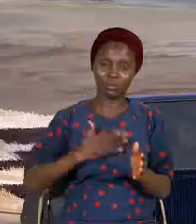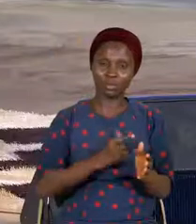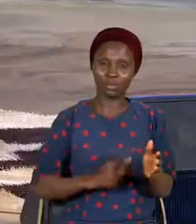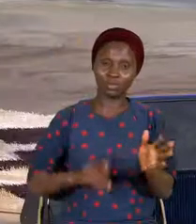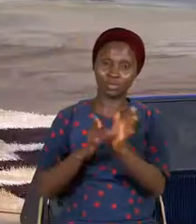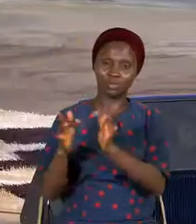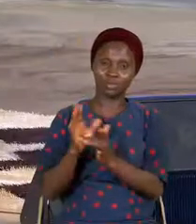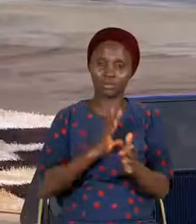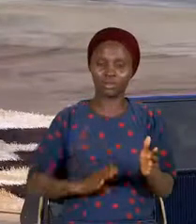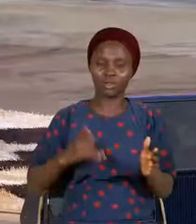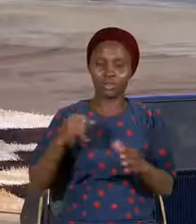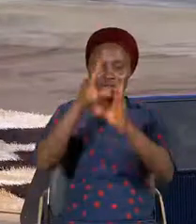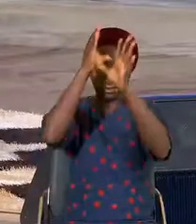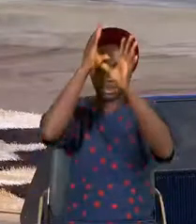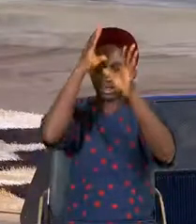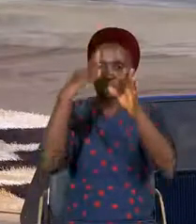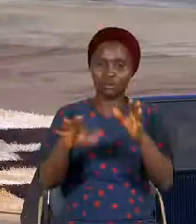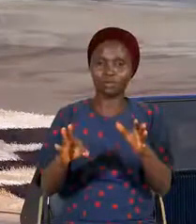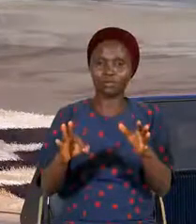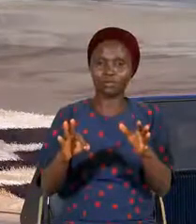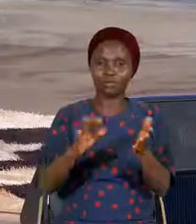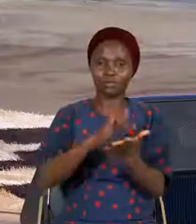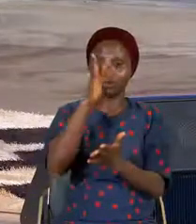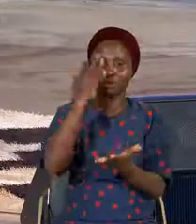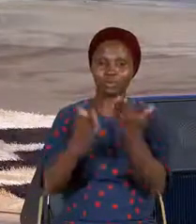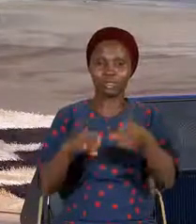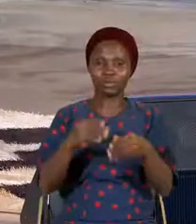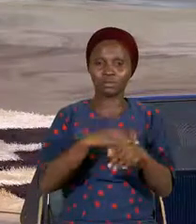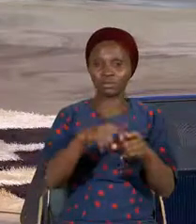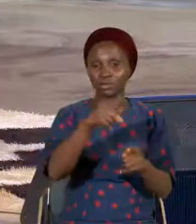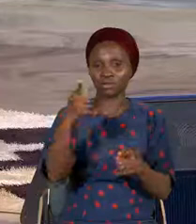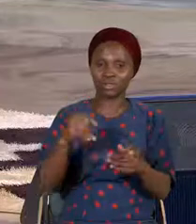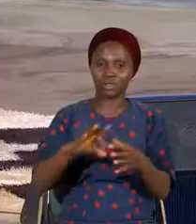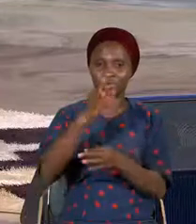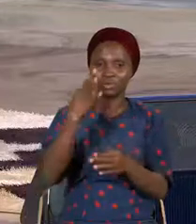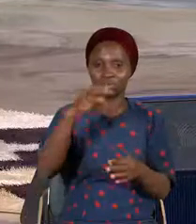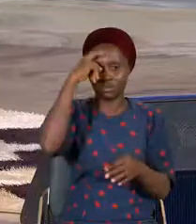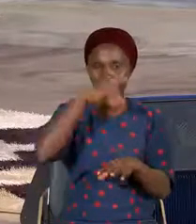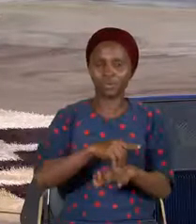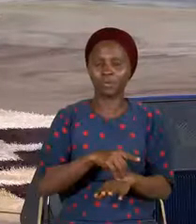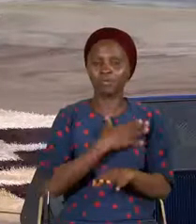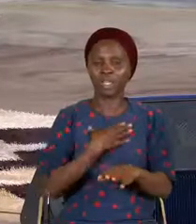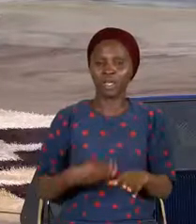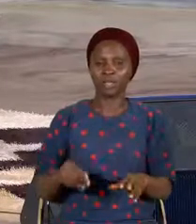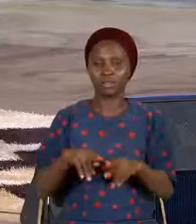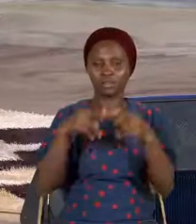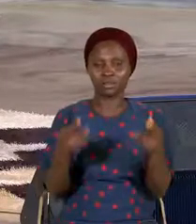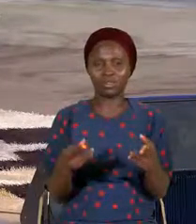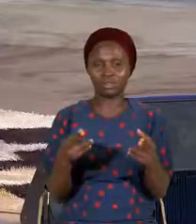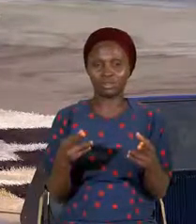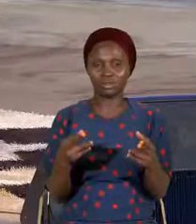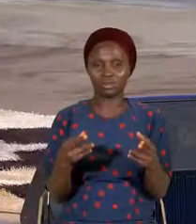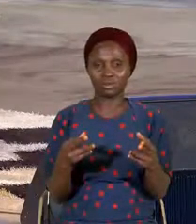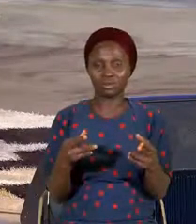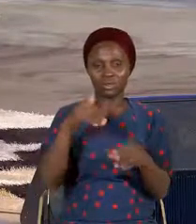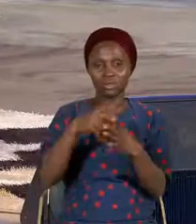Père de gloire, vous donne un esprit de sagesse et de révélation